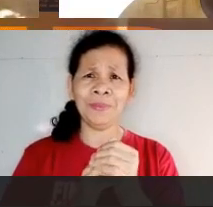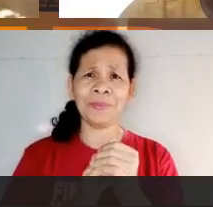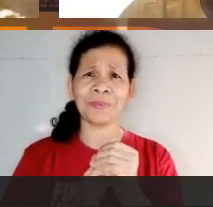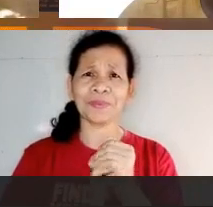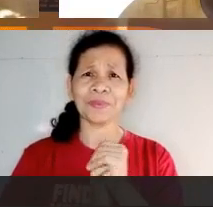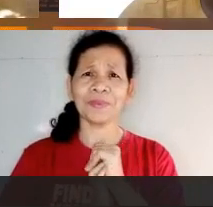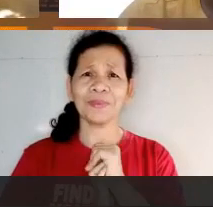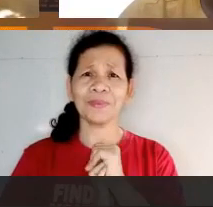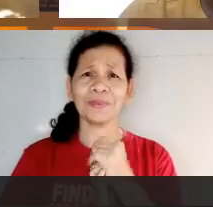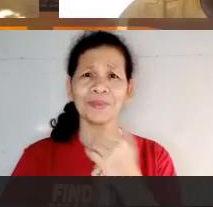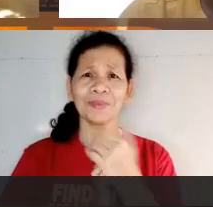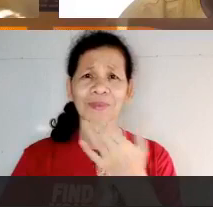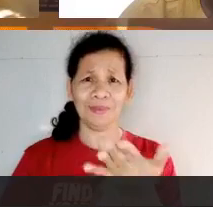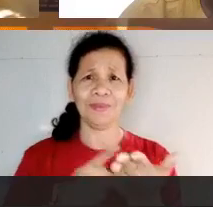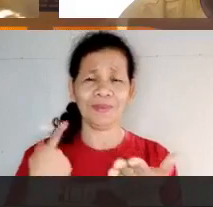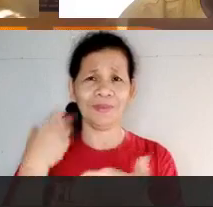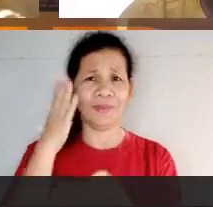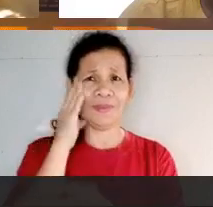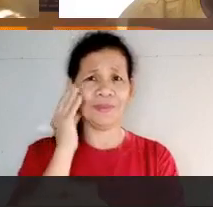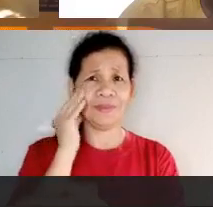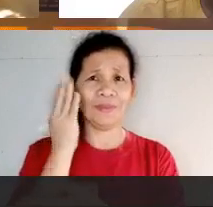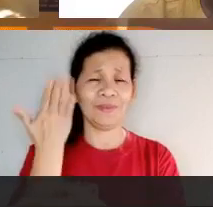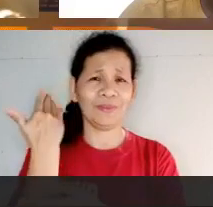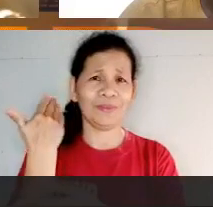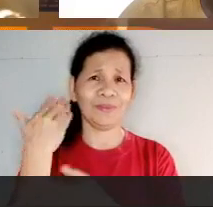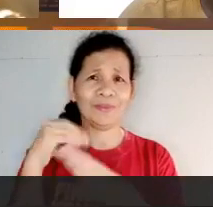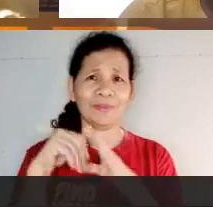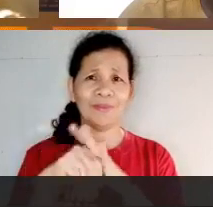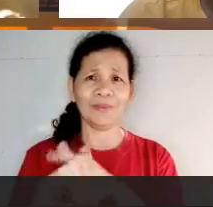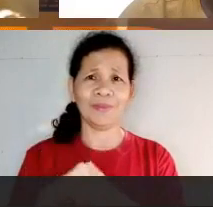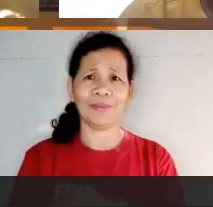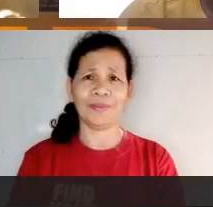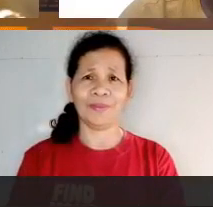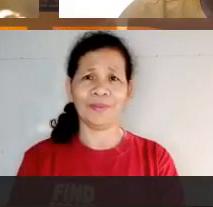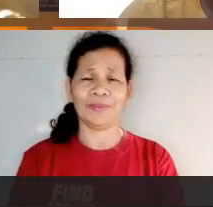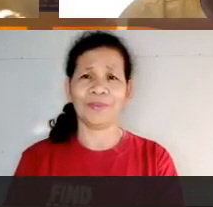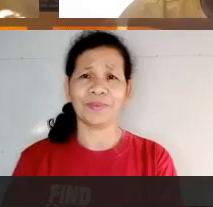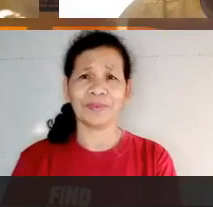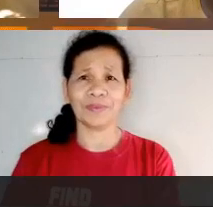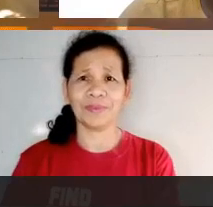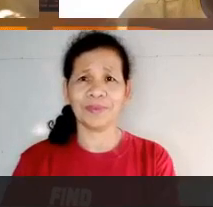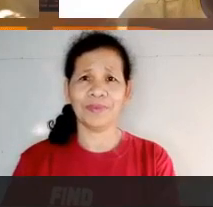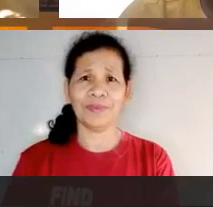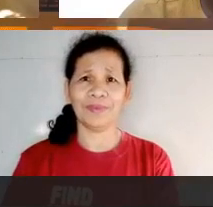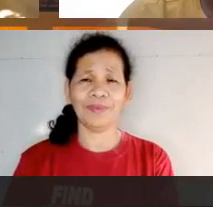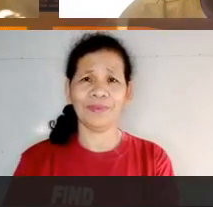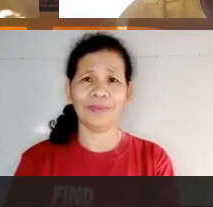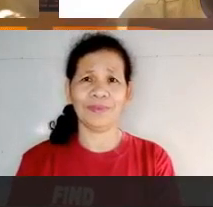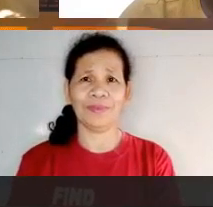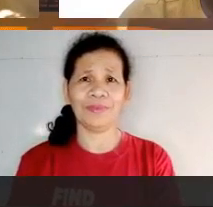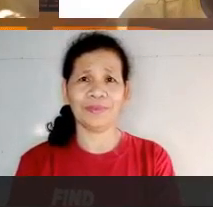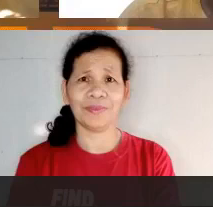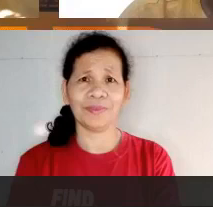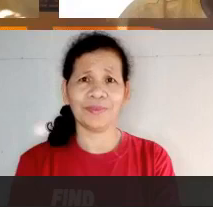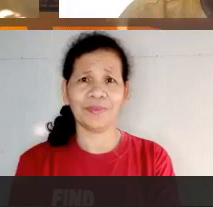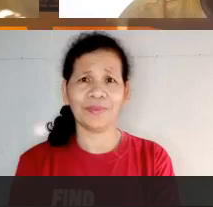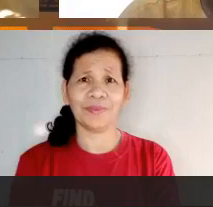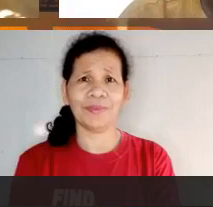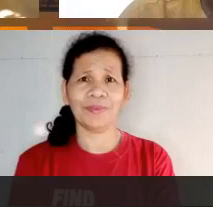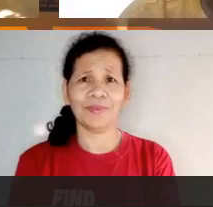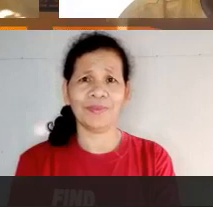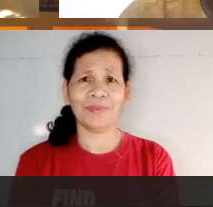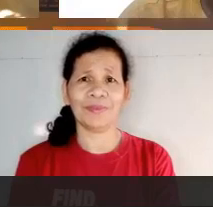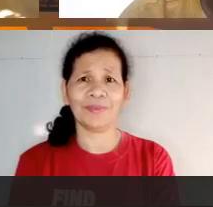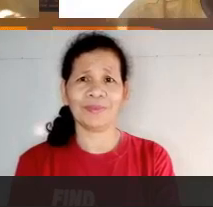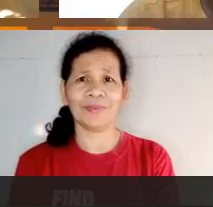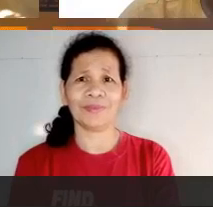po akong karanasan while doing Bible study na dumating na ang paghingi ng desisyon. Ang sabi ko ay, gusto